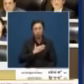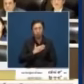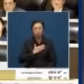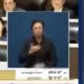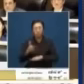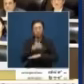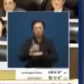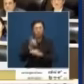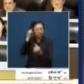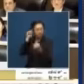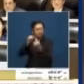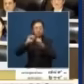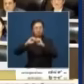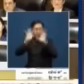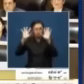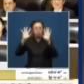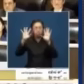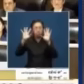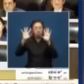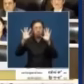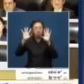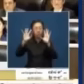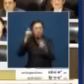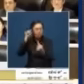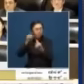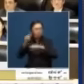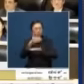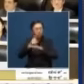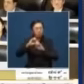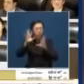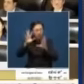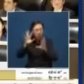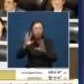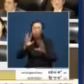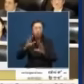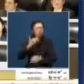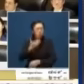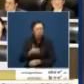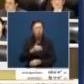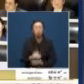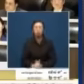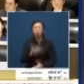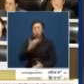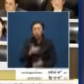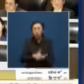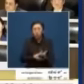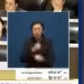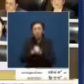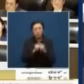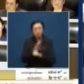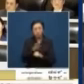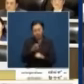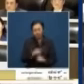ค่ะเราเห็นคุณชาดาไทเศษจากภูมิใจไทยลุกขึ้นมาก็เดือดเลยนะคะย้ำเรื่องของการค้านปมแก้มา